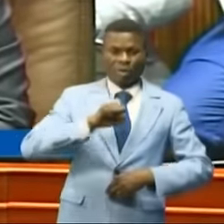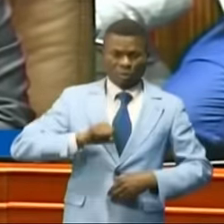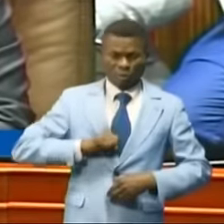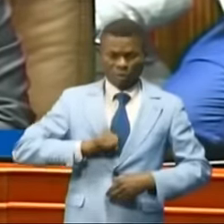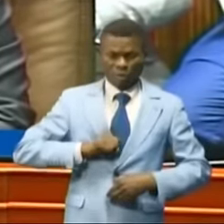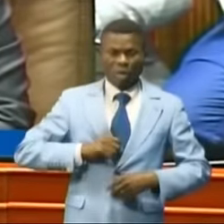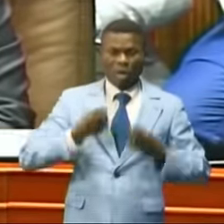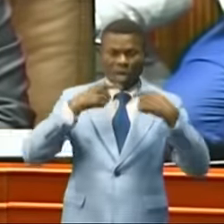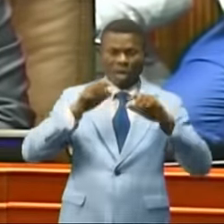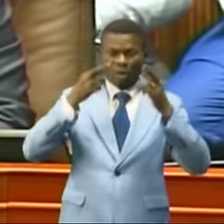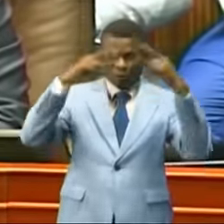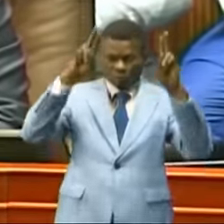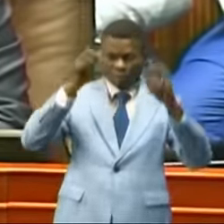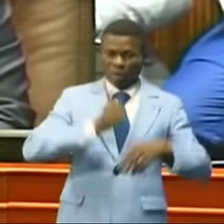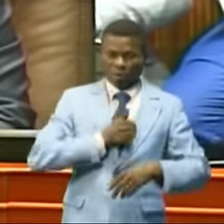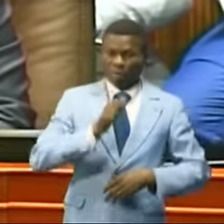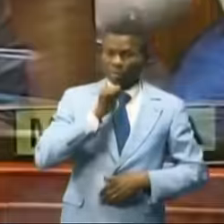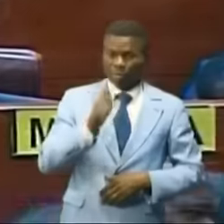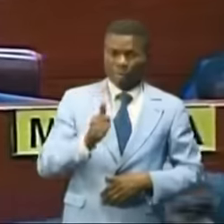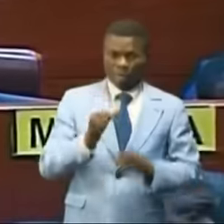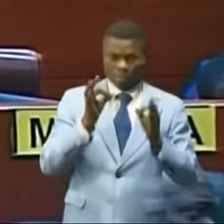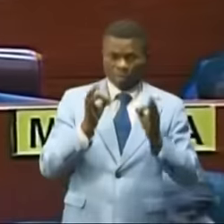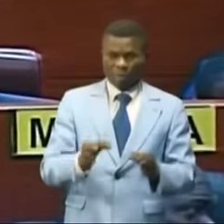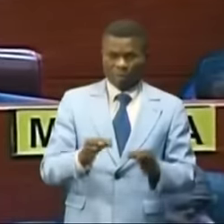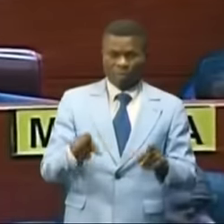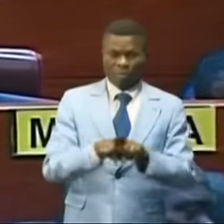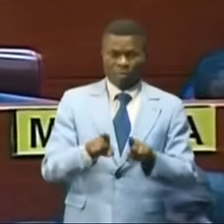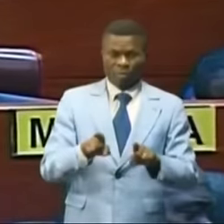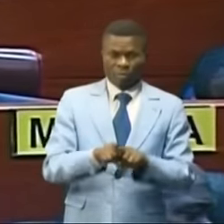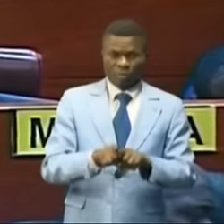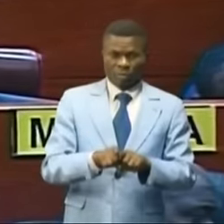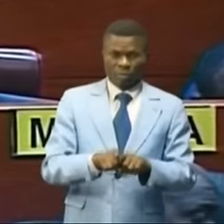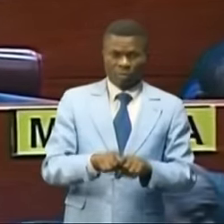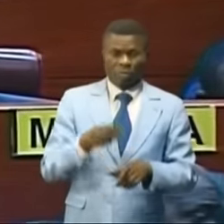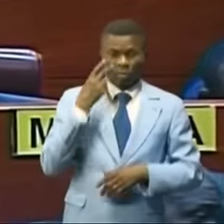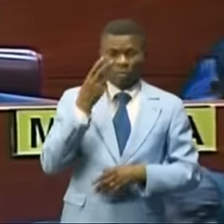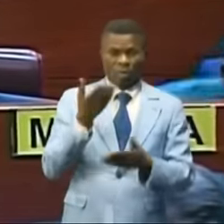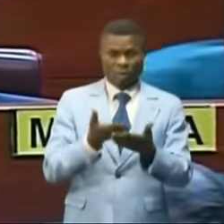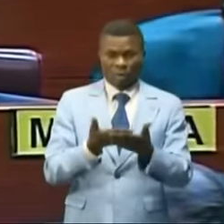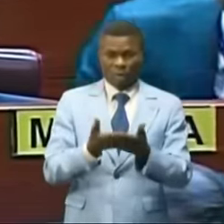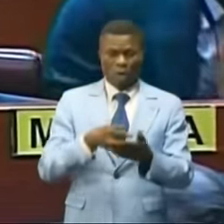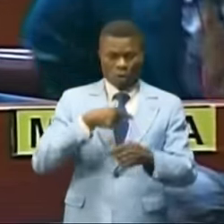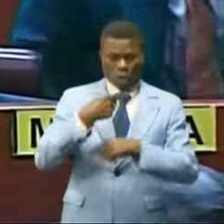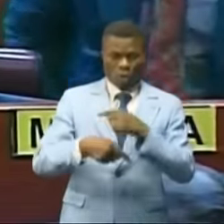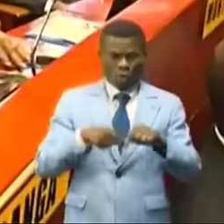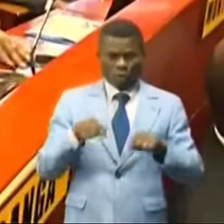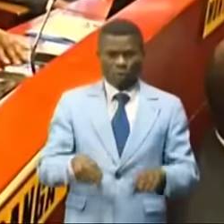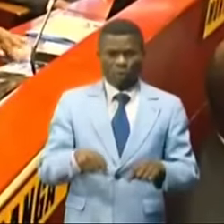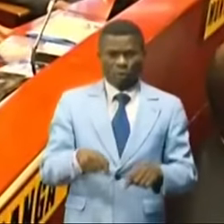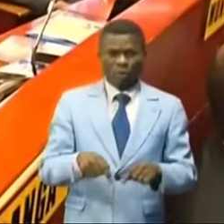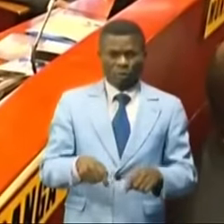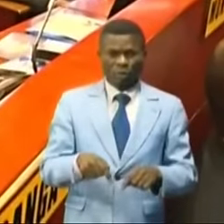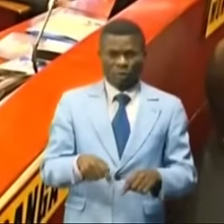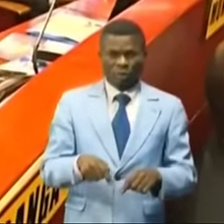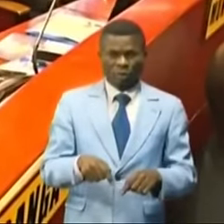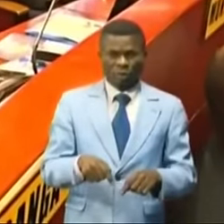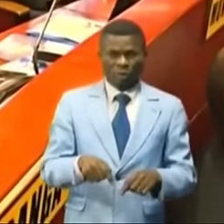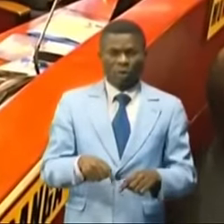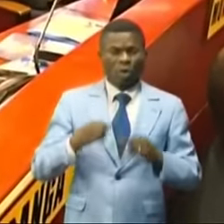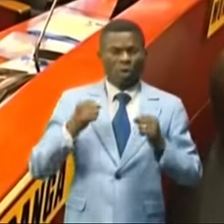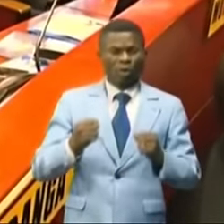victoire personnelle, mais comme une victoire de l'ensemble de notre nation et des